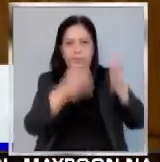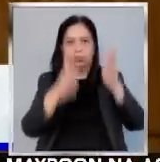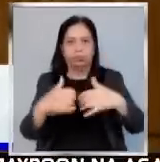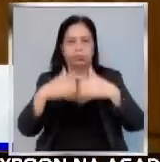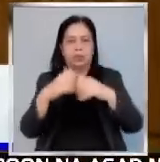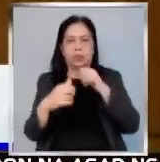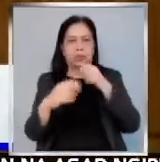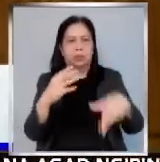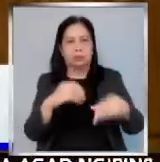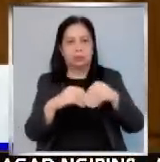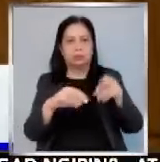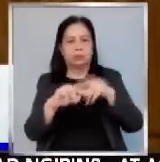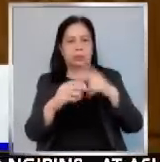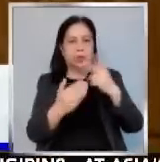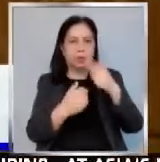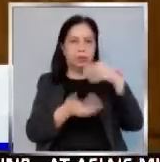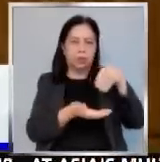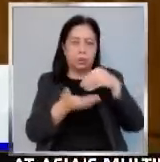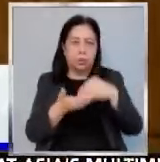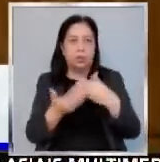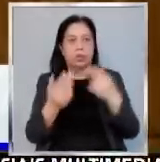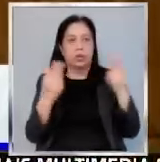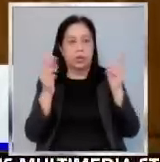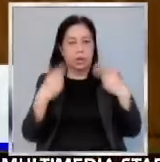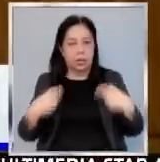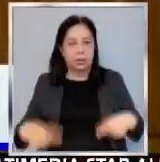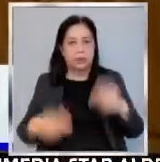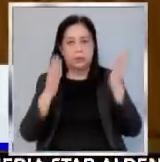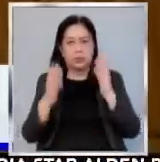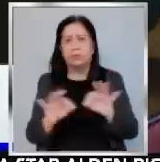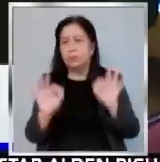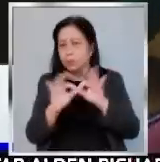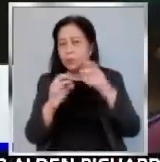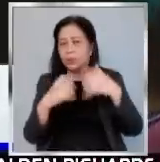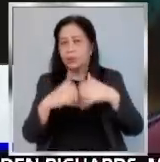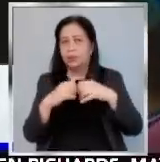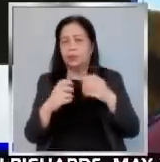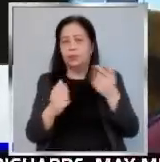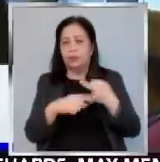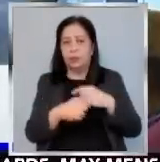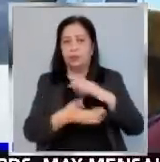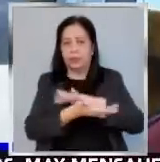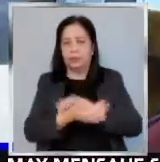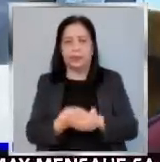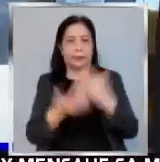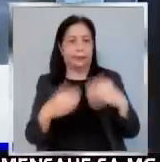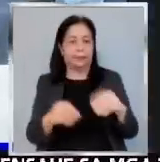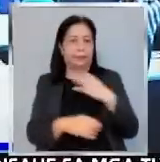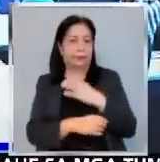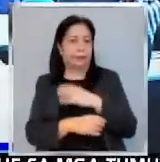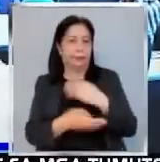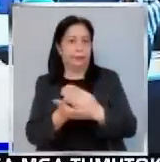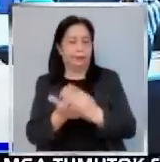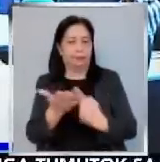mga programa para sa ayuda at health services na susi sa pagbangon natin mula sa pandemya. Natapos na ng Kamara ang budget deliberation